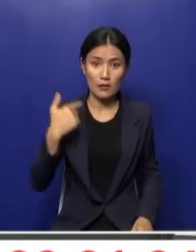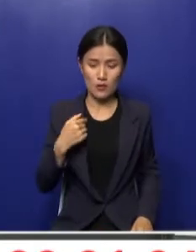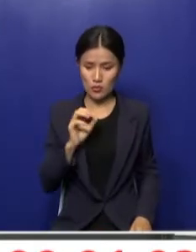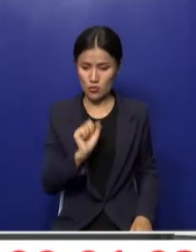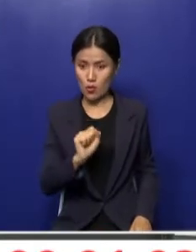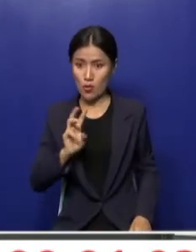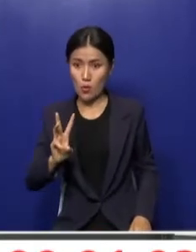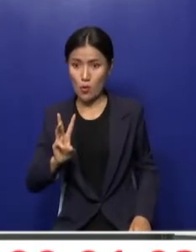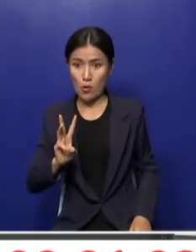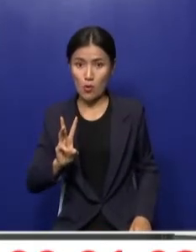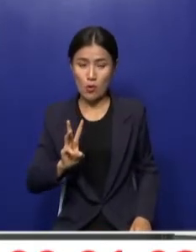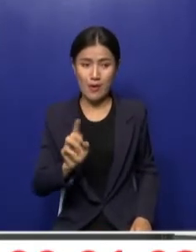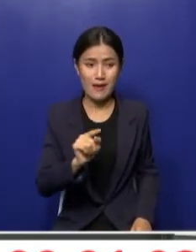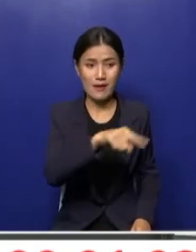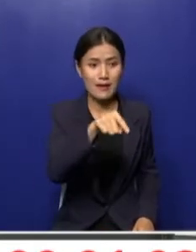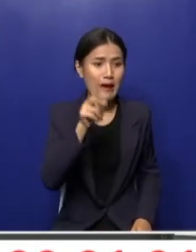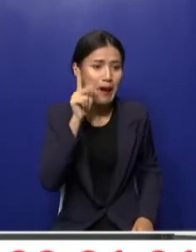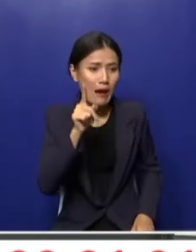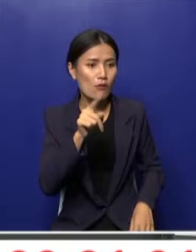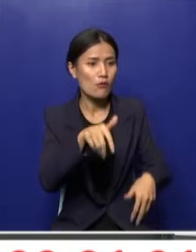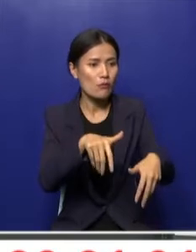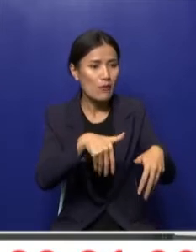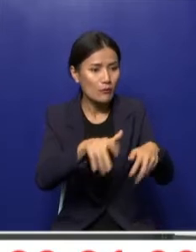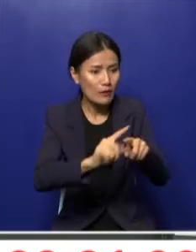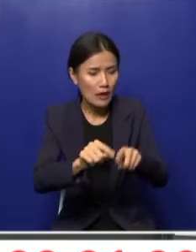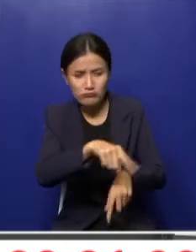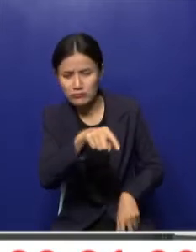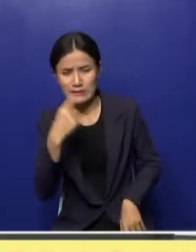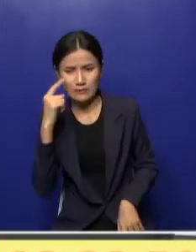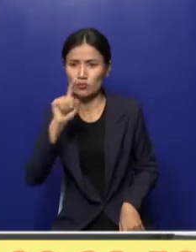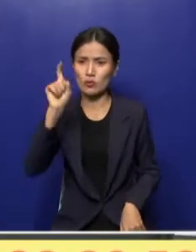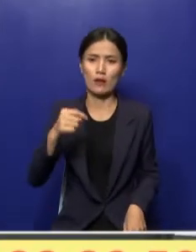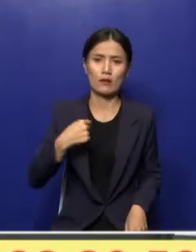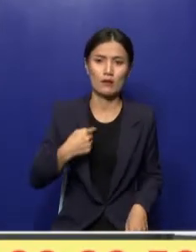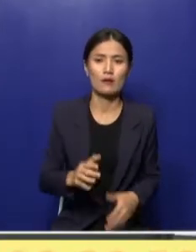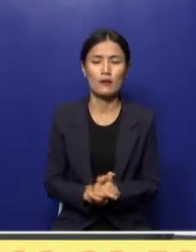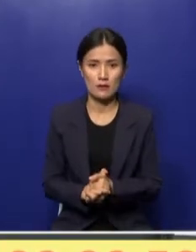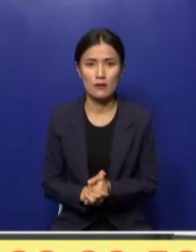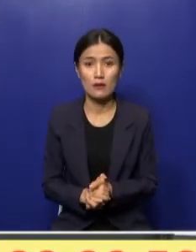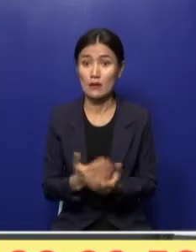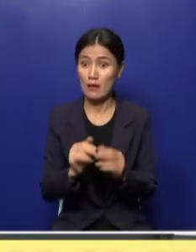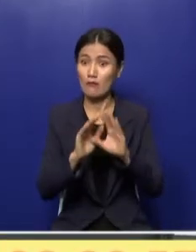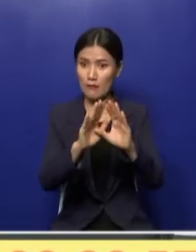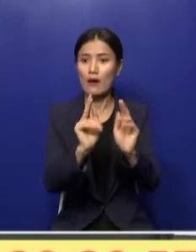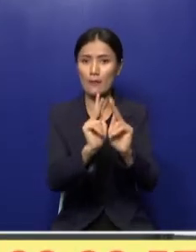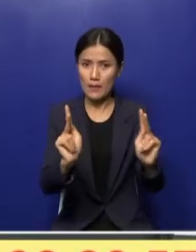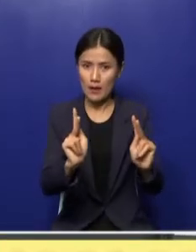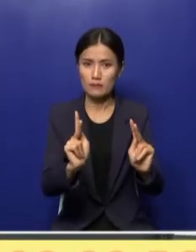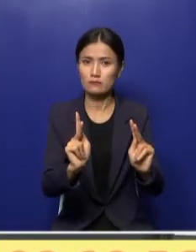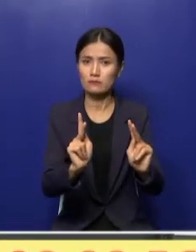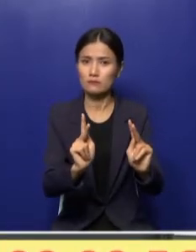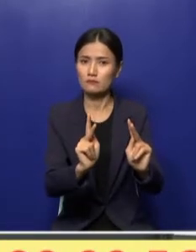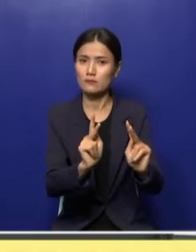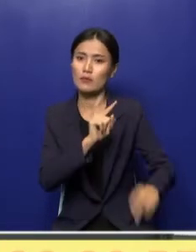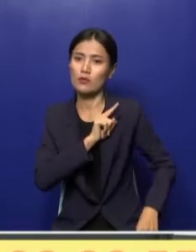ไว้วางใจจากสื่อมวลชนนะครับผมจึงส่งข้อสังเกตนี้ผ่านท่านประธานไปถึงกรรมการตรวจสอบ